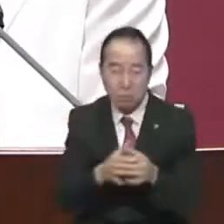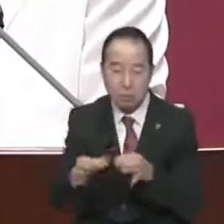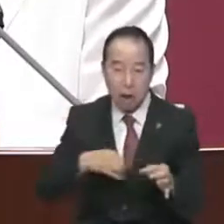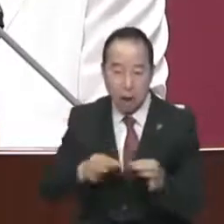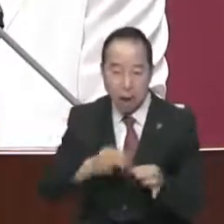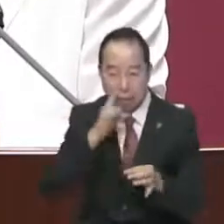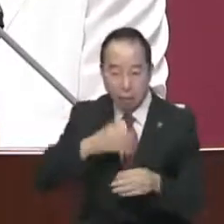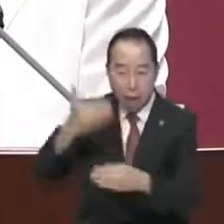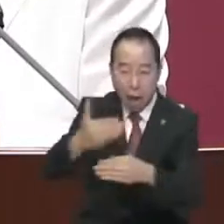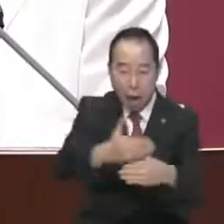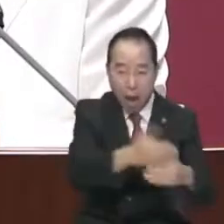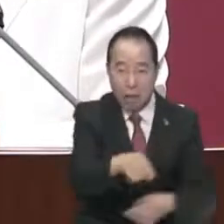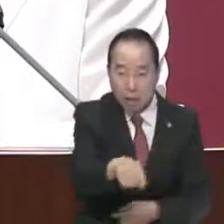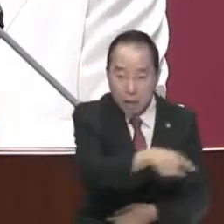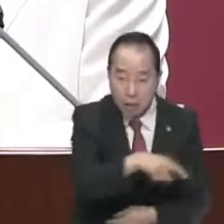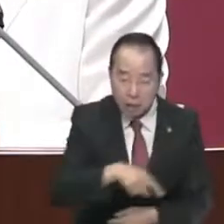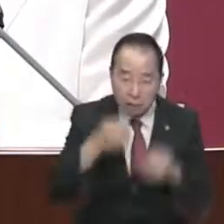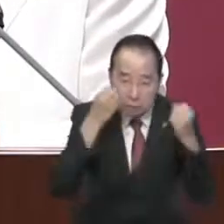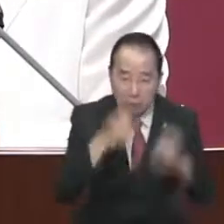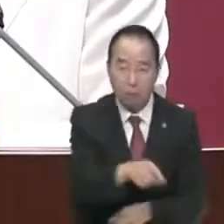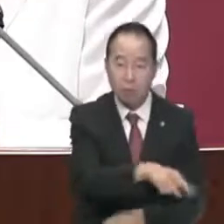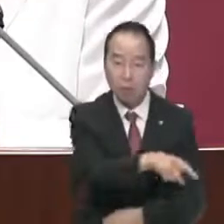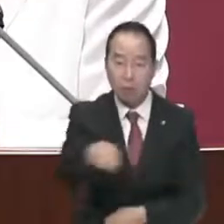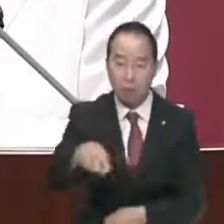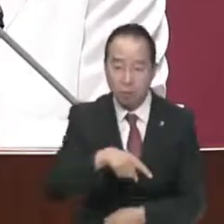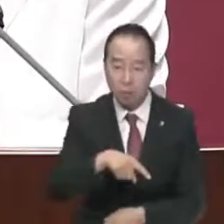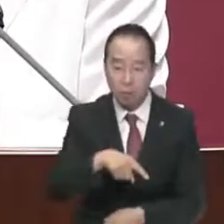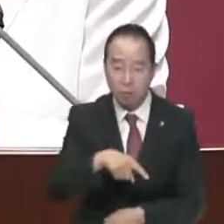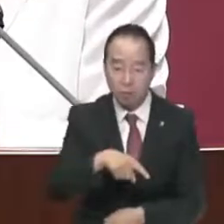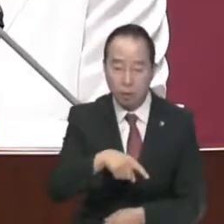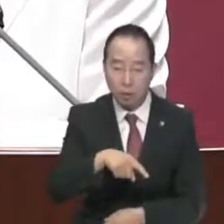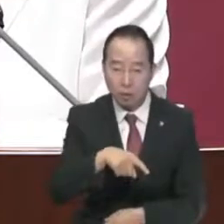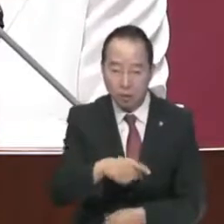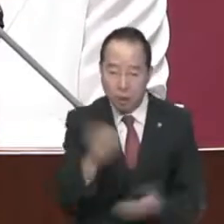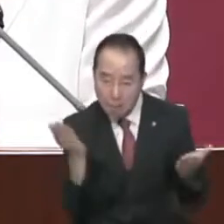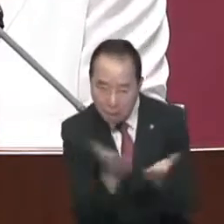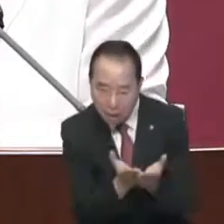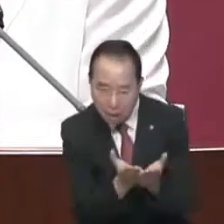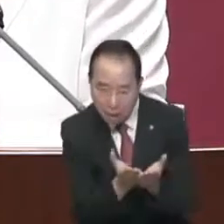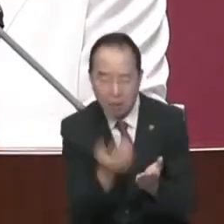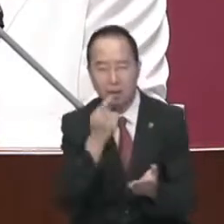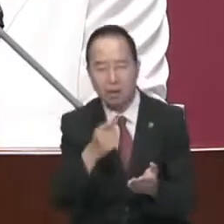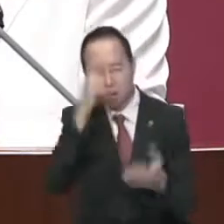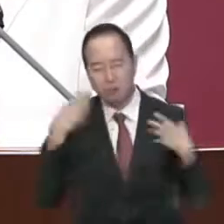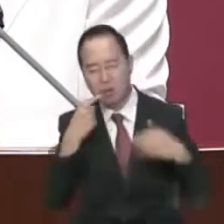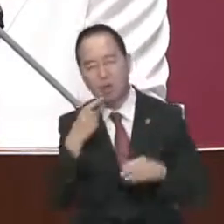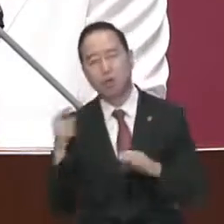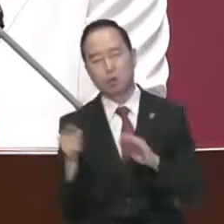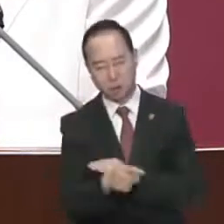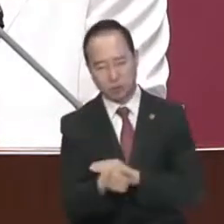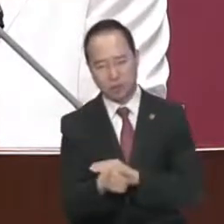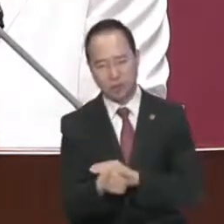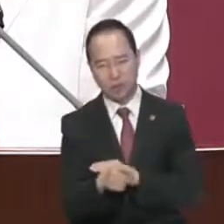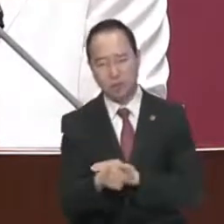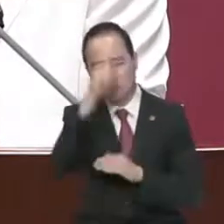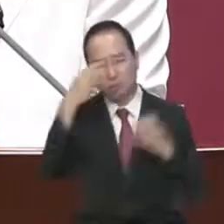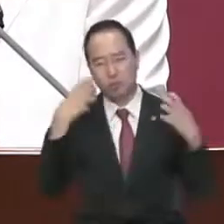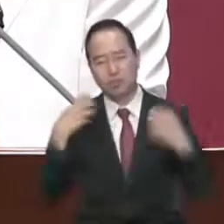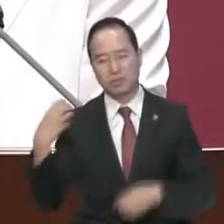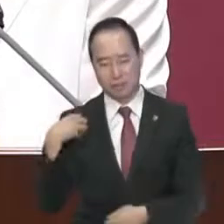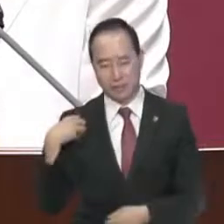대해서 그런 상황이 새로 벌어지면 거기에 맞는 조치를 하는 것이 정부의 책무인 거예요. 한번